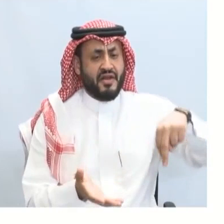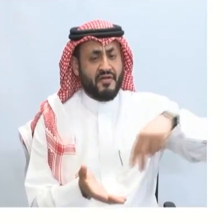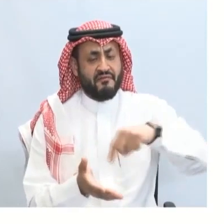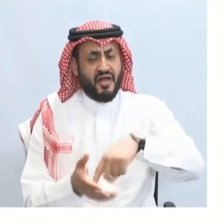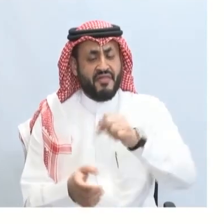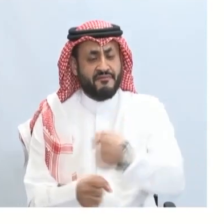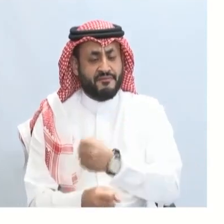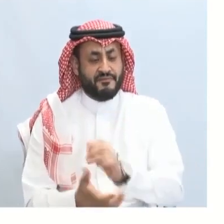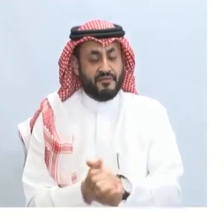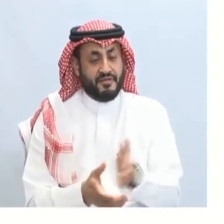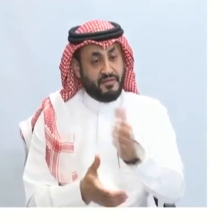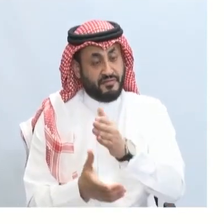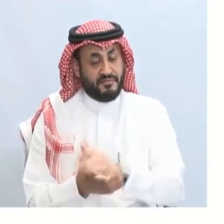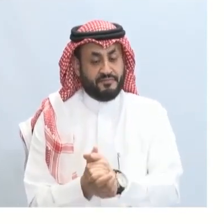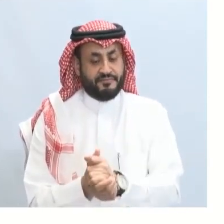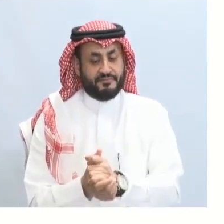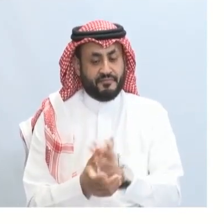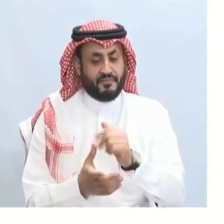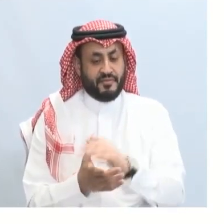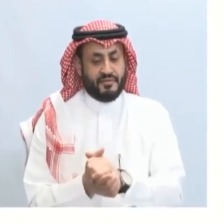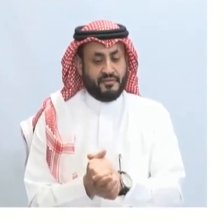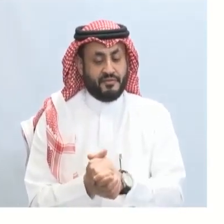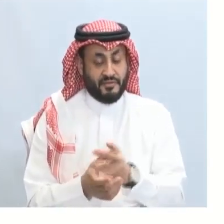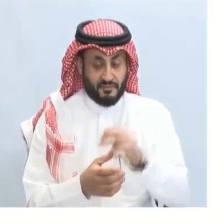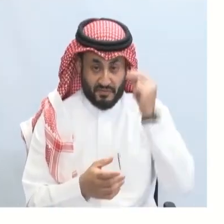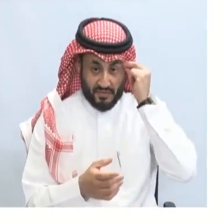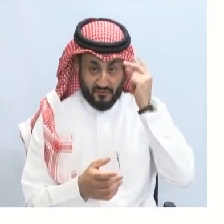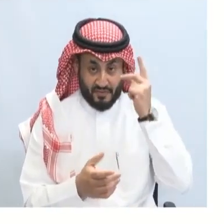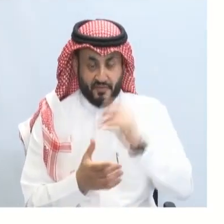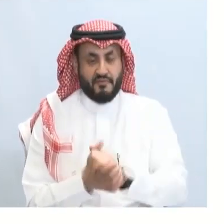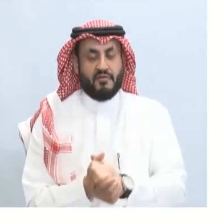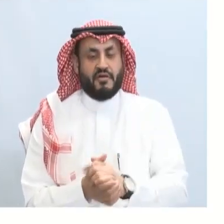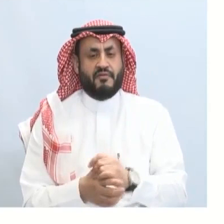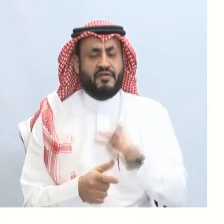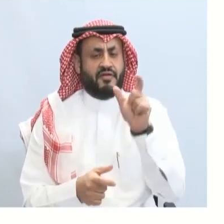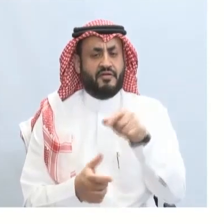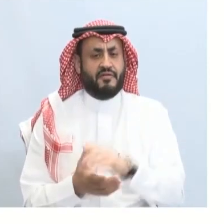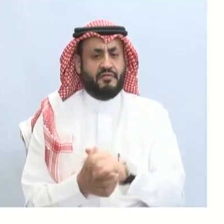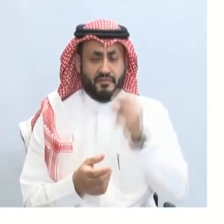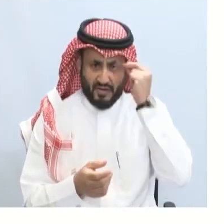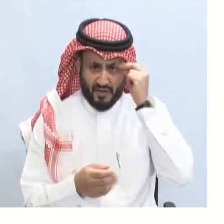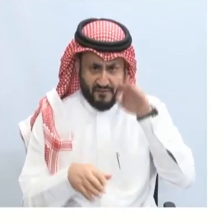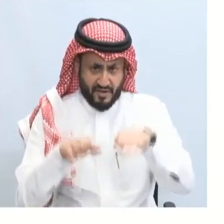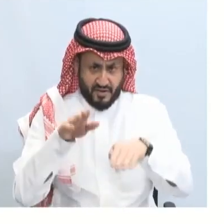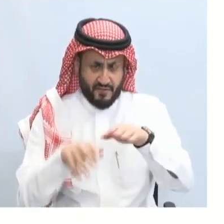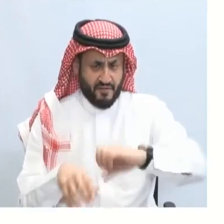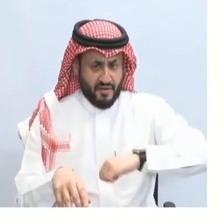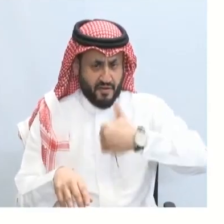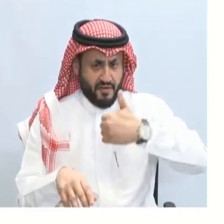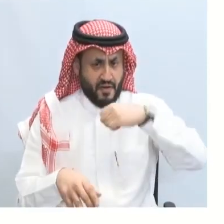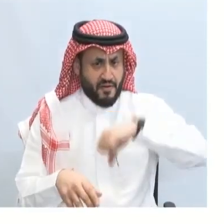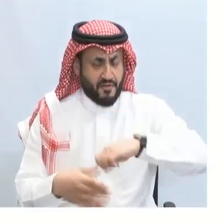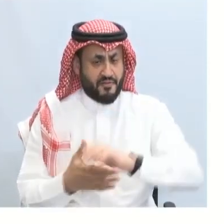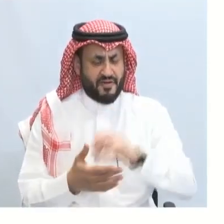الفعل ولكن حينما يبلغ الفرد ويصبح مكلفا يمكنه الفصل بين الخير والشر